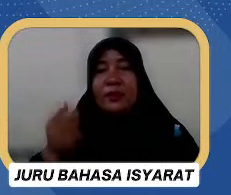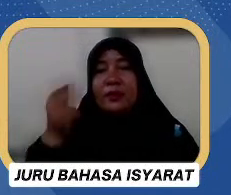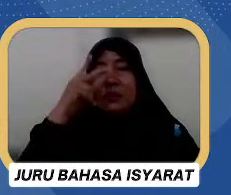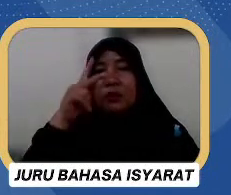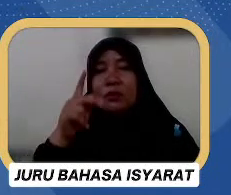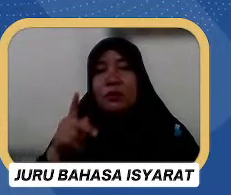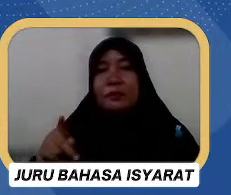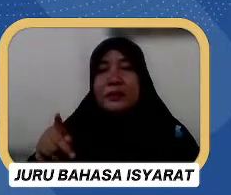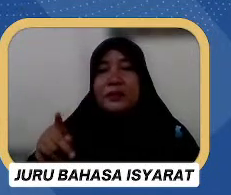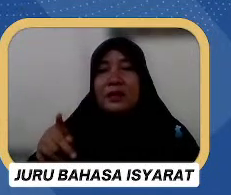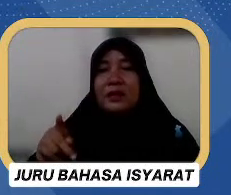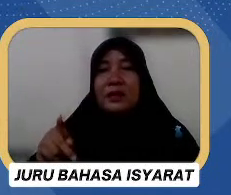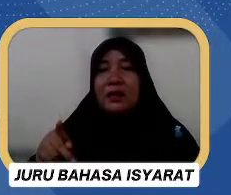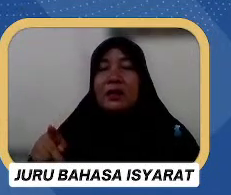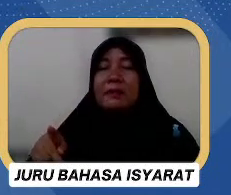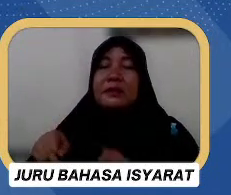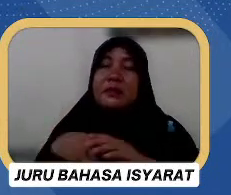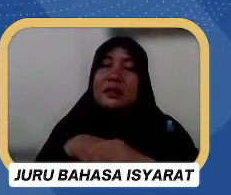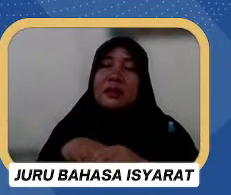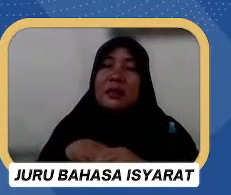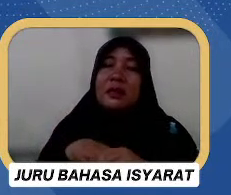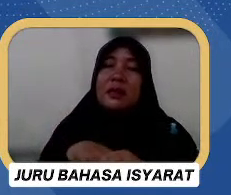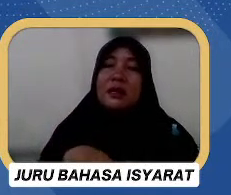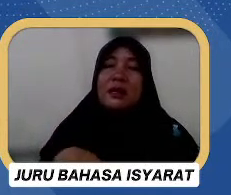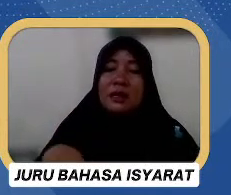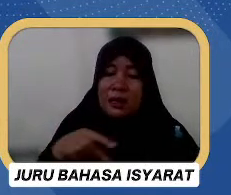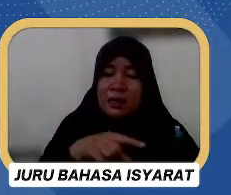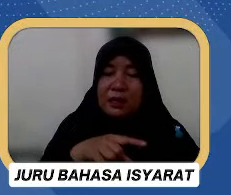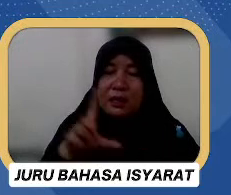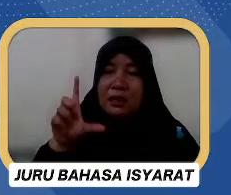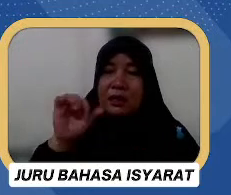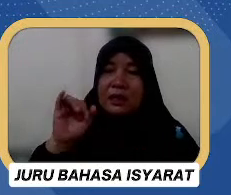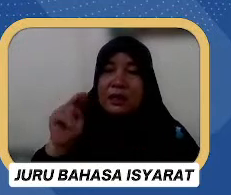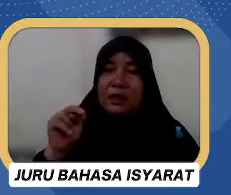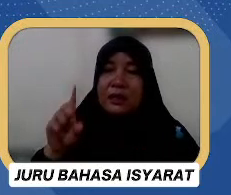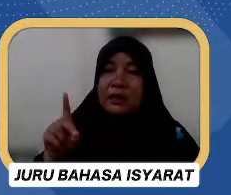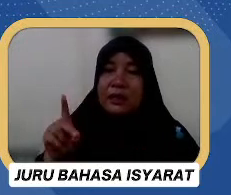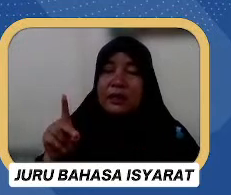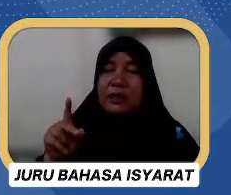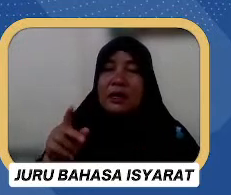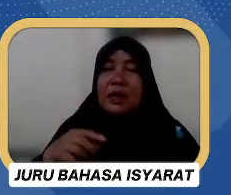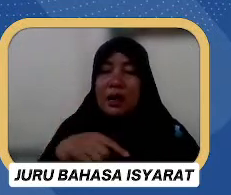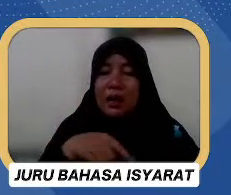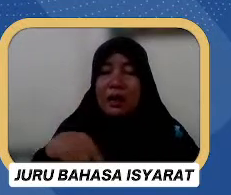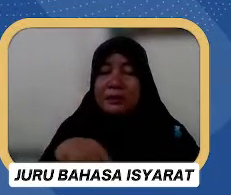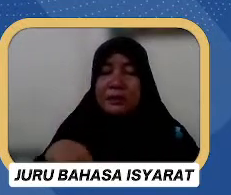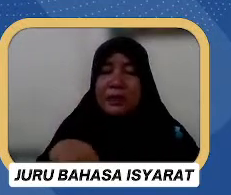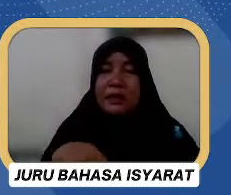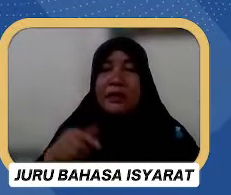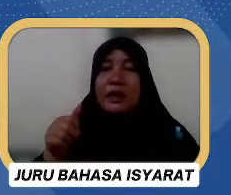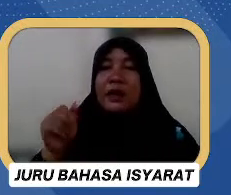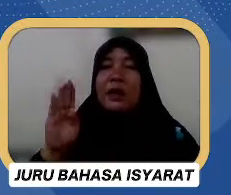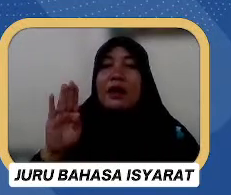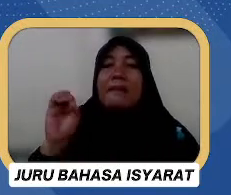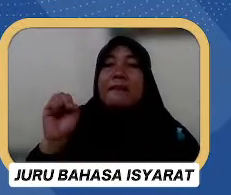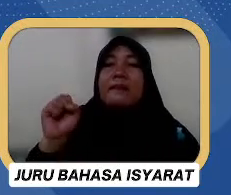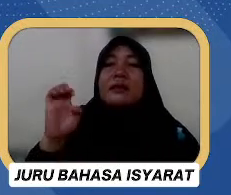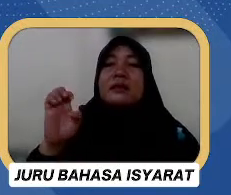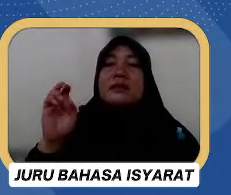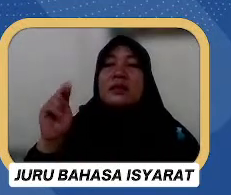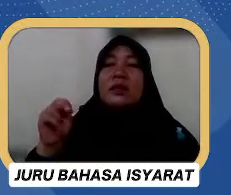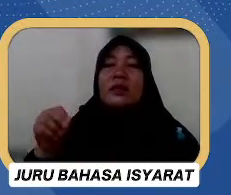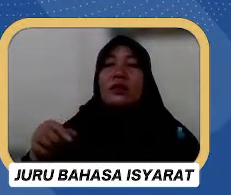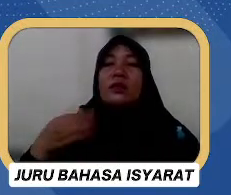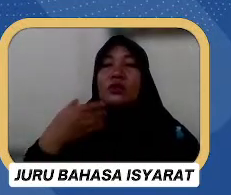kolom chat. Jadi yang ingin bertanya mengenai link absen, langsung saja ke kolom chat karena panitia sudah sediakan di sana